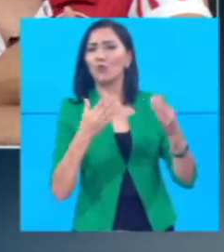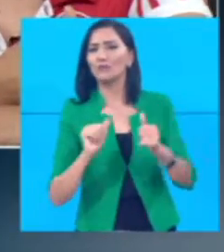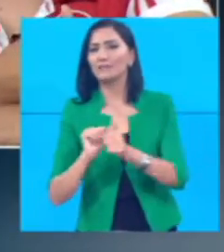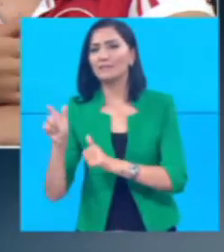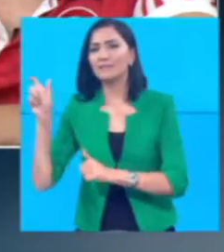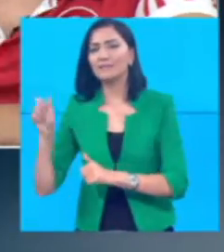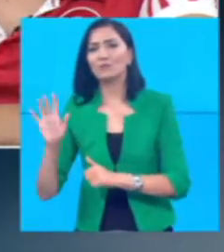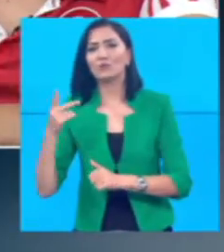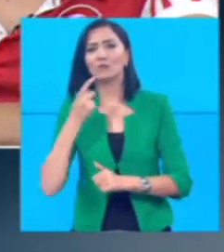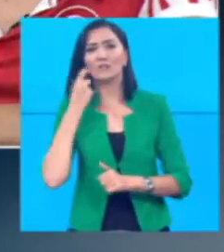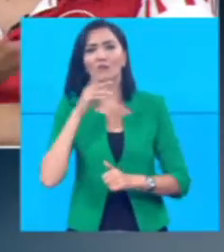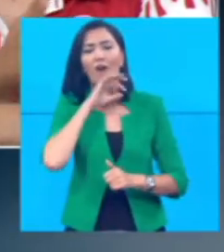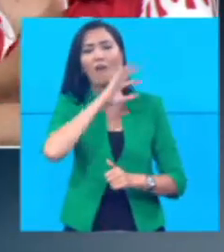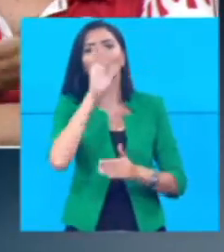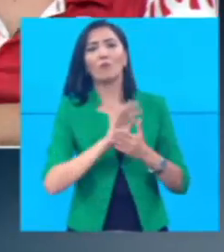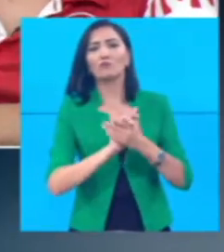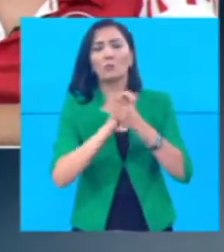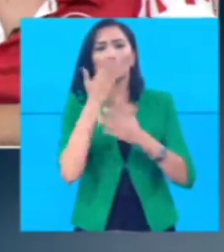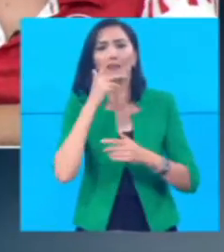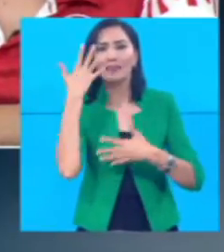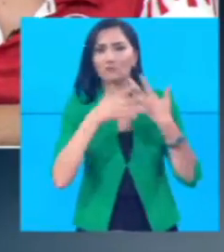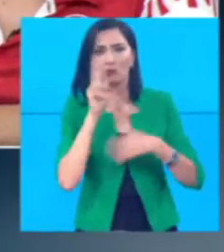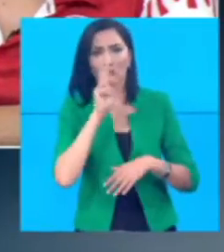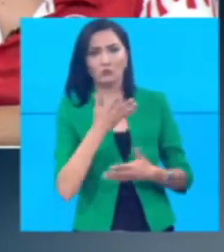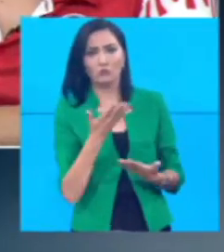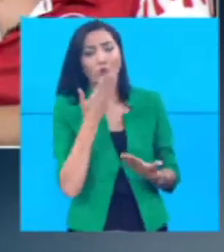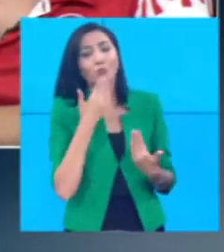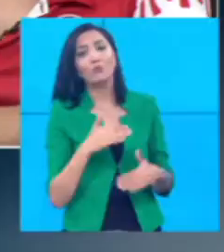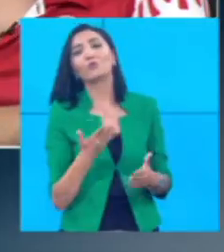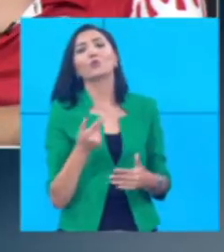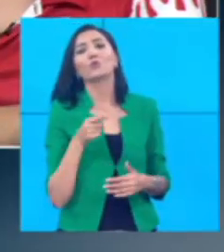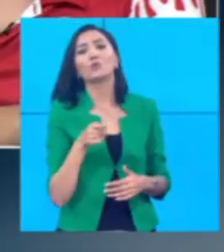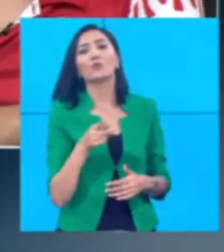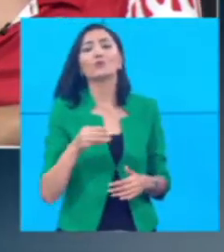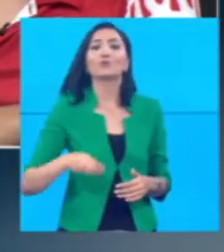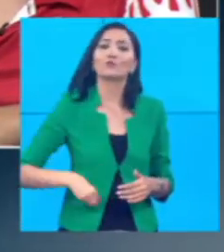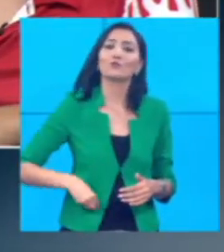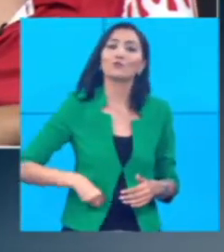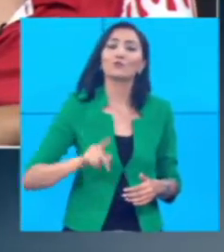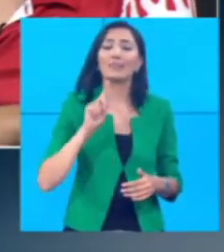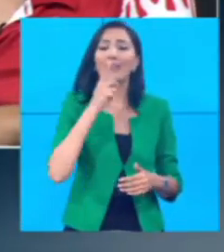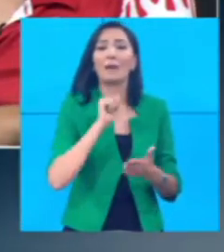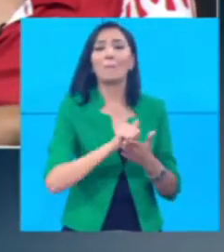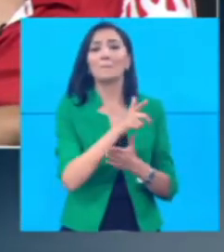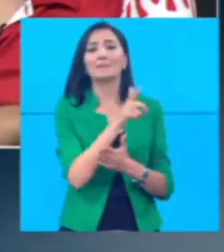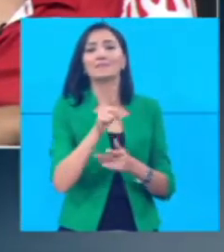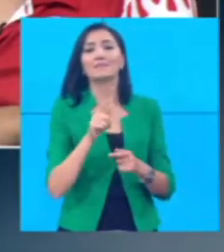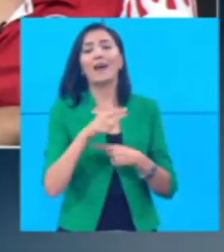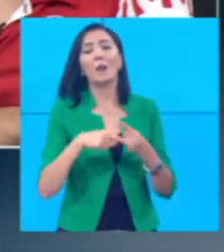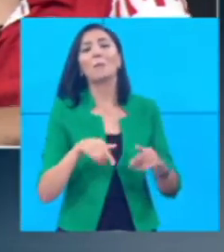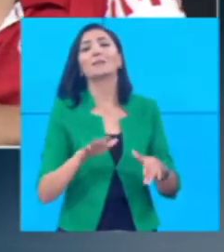olduğunda sporcum ya da geçen ikisi Avrupa şampiyonu oldu, hangi basında gördünüz? Ama gözükmedi. Şimdi burada sadece suçu basında aramamak da